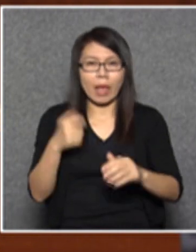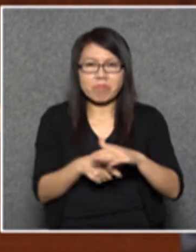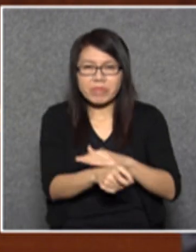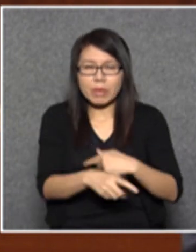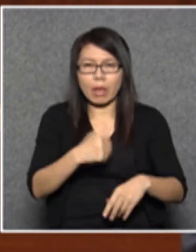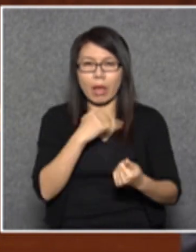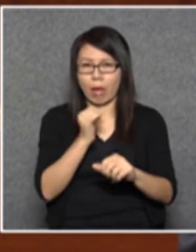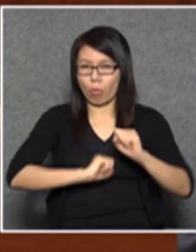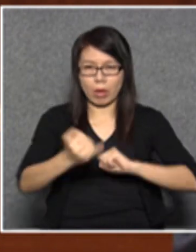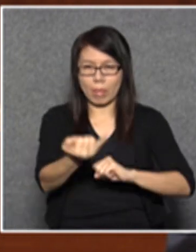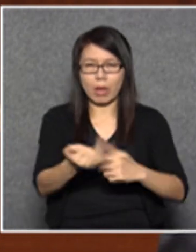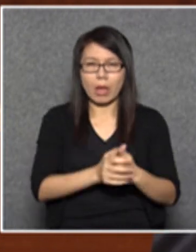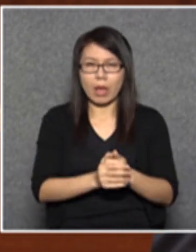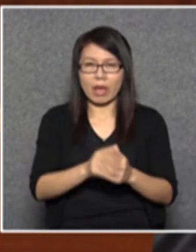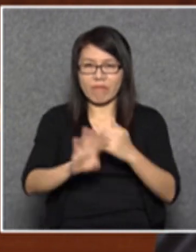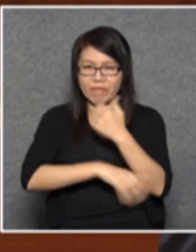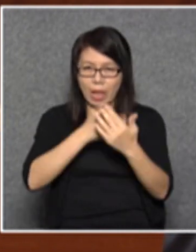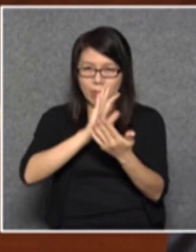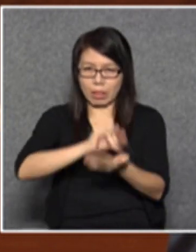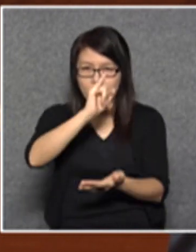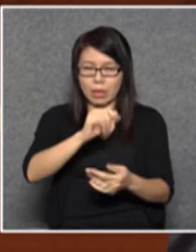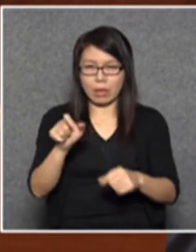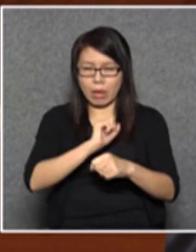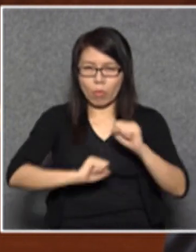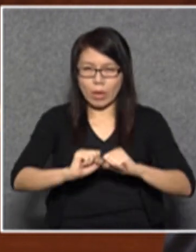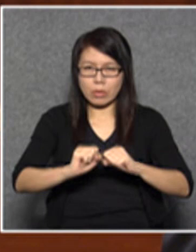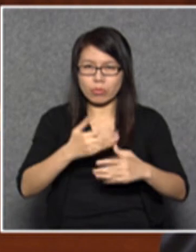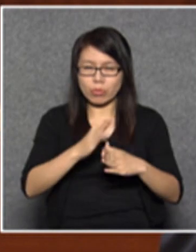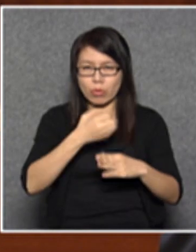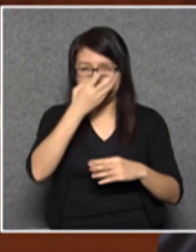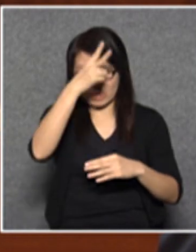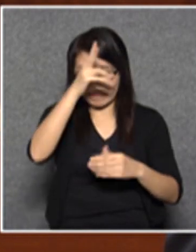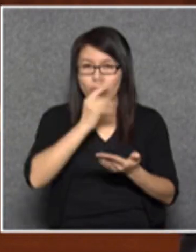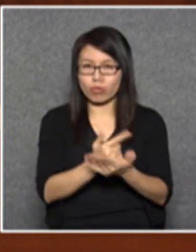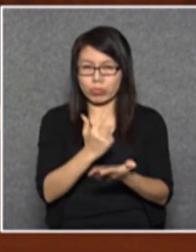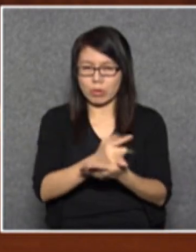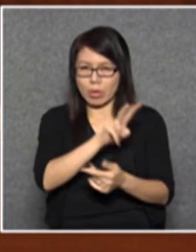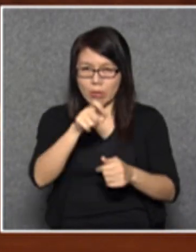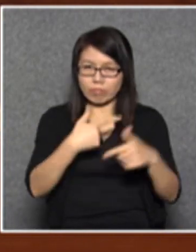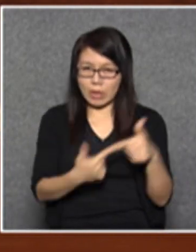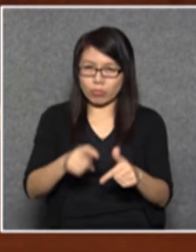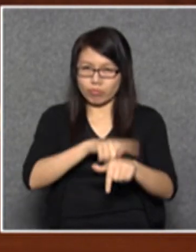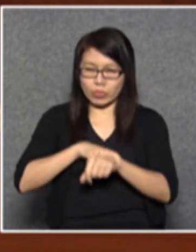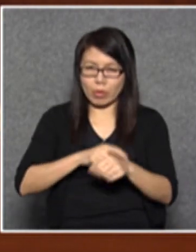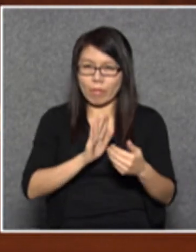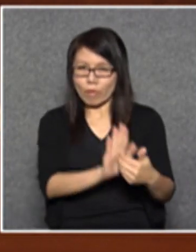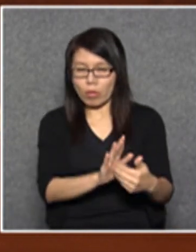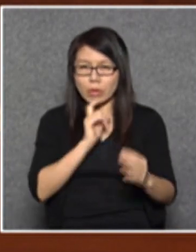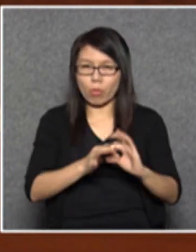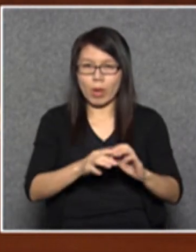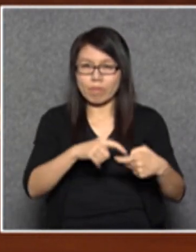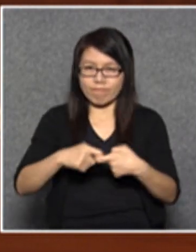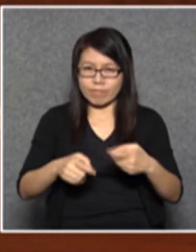弊嘅行為，係一個犯法行為，因此咧特區政府係重視，我哋會繼續咧係打擊同埋防範出現圍標嘅情況